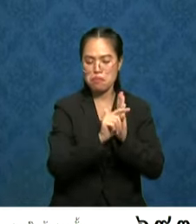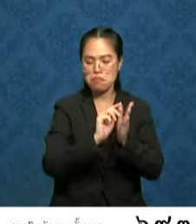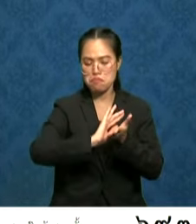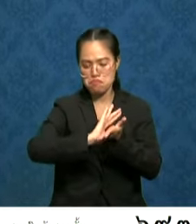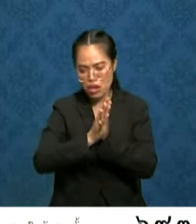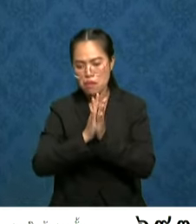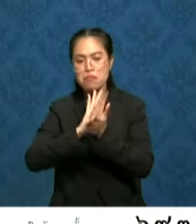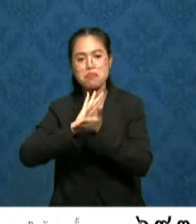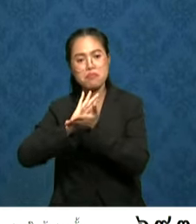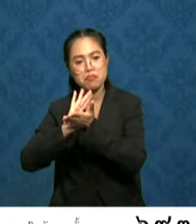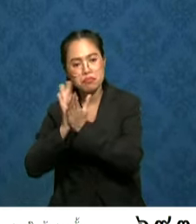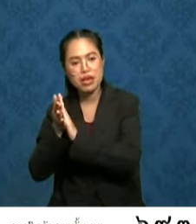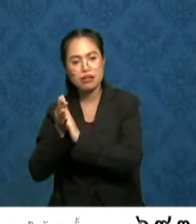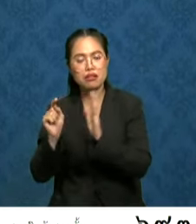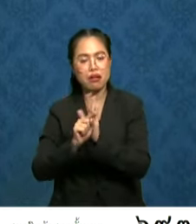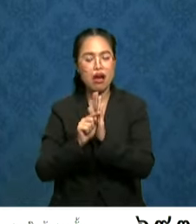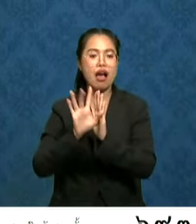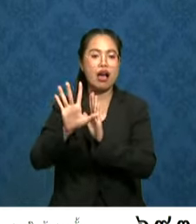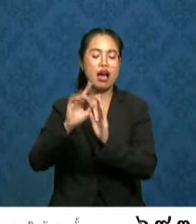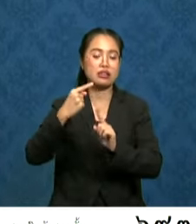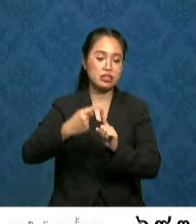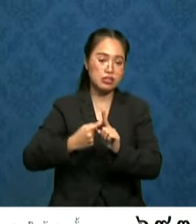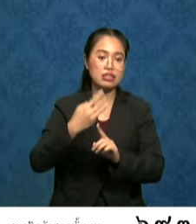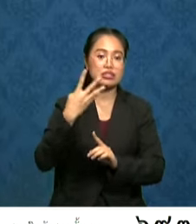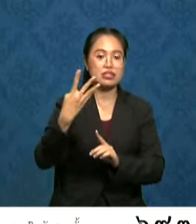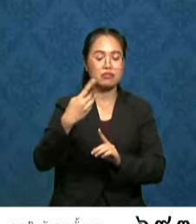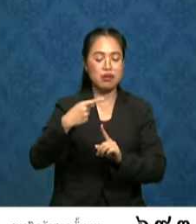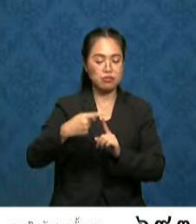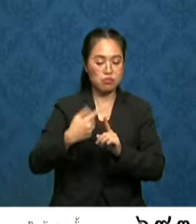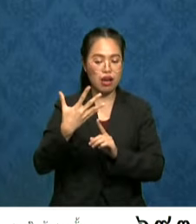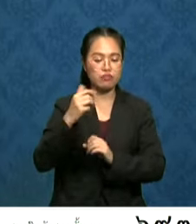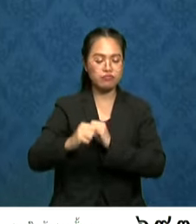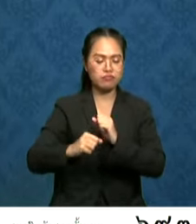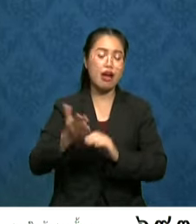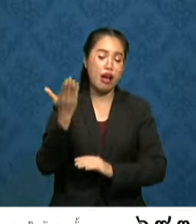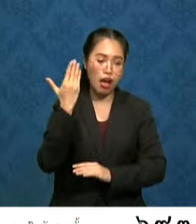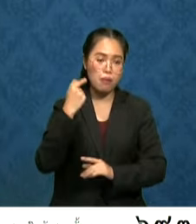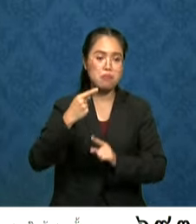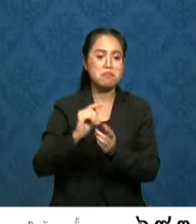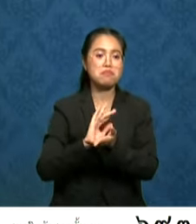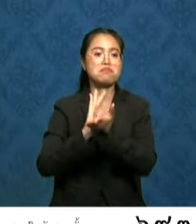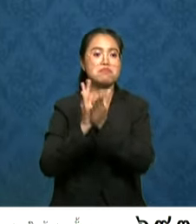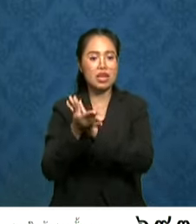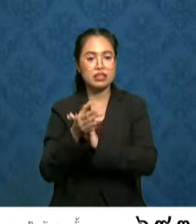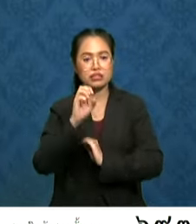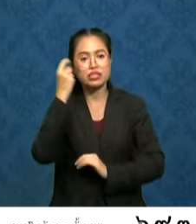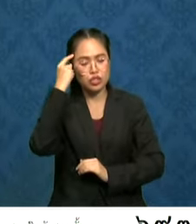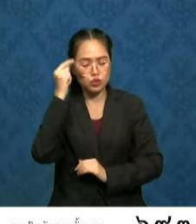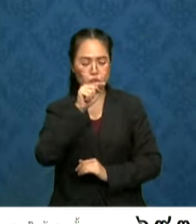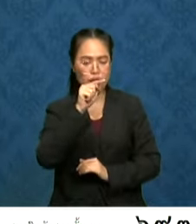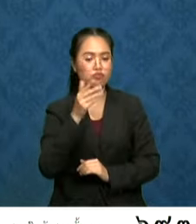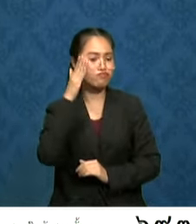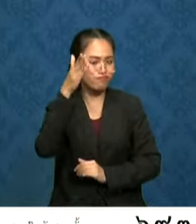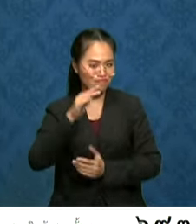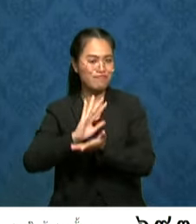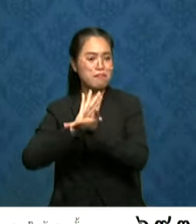เอ่อน่าจะเปลี่ยนเป็นรอบที่ 5นะคะตอนเดือนเมษายนก็คือประมาณ 5เดือนที่แล้วแล้วก็แอบเว้นที่ไว้นะคะเพราะว่าคาดว่าเดี๋ยวมีเปลี่ยนอีกแน่